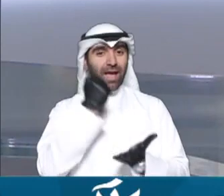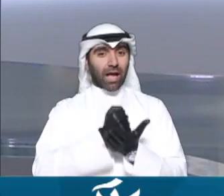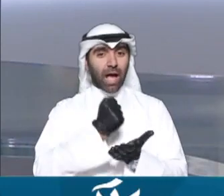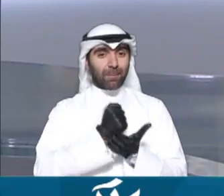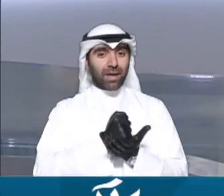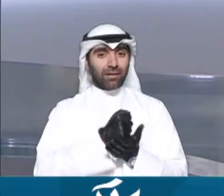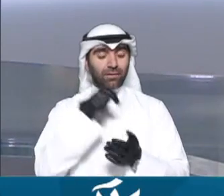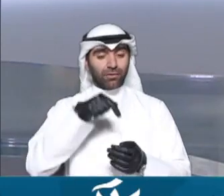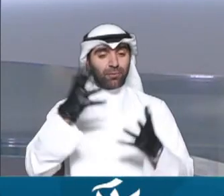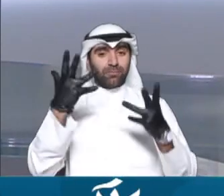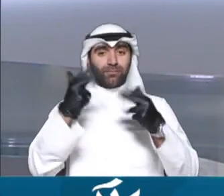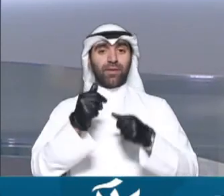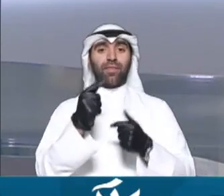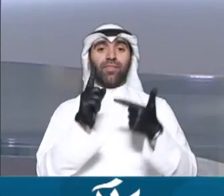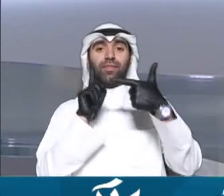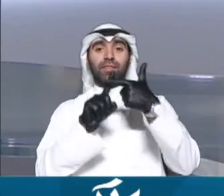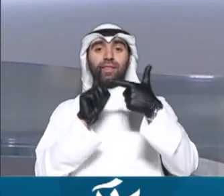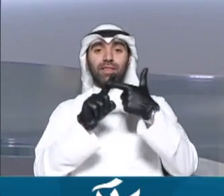الفلبينية، وعددهم